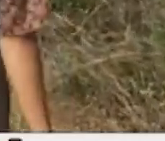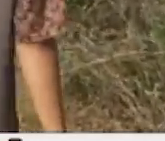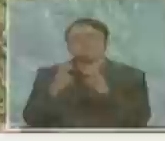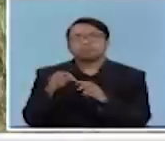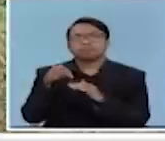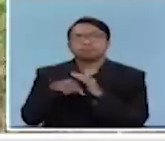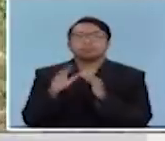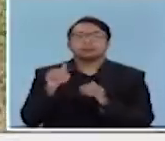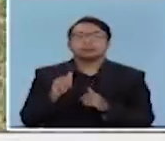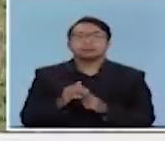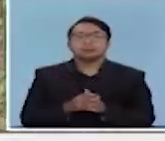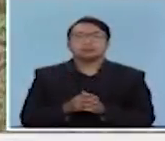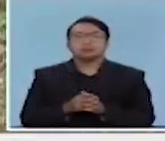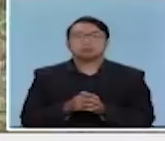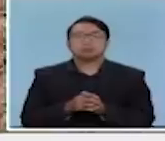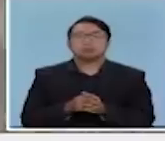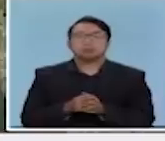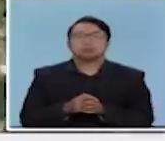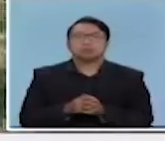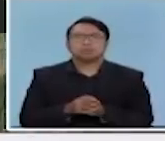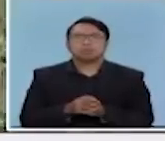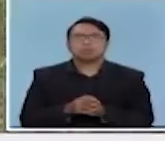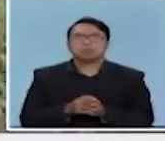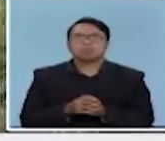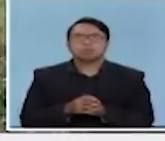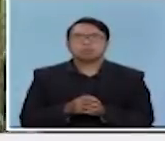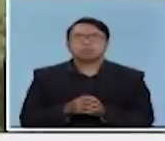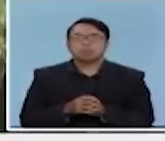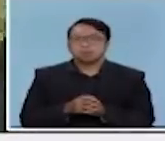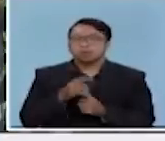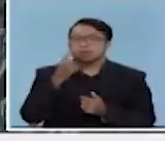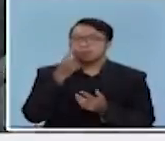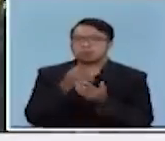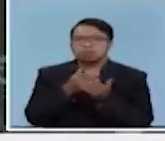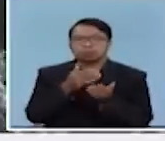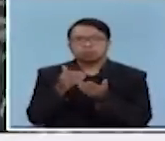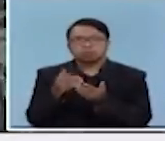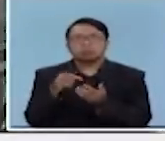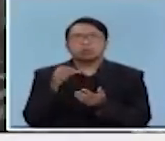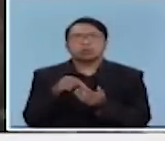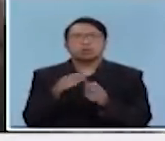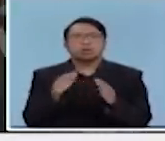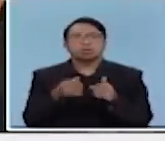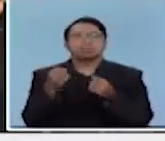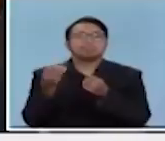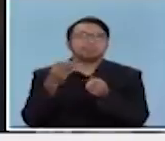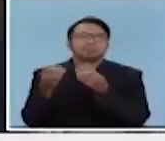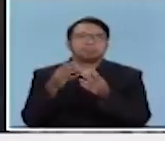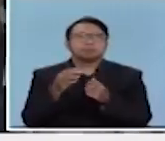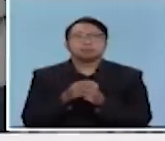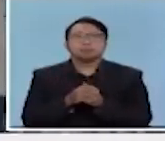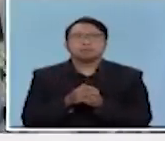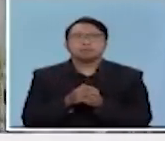Baik ya. Apa keterangan atau fakta-fakta yang digali dari saksi dan juga pelaku, Pak? Tapi yang jelas